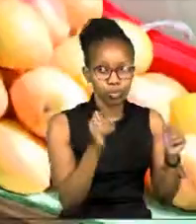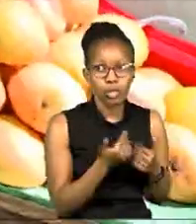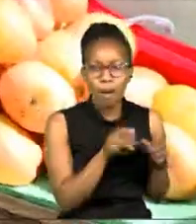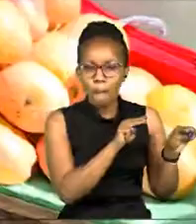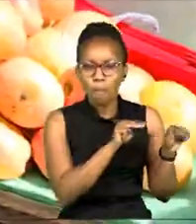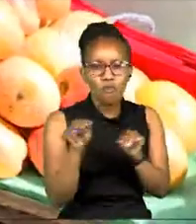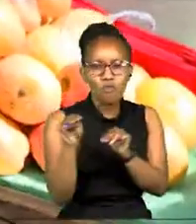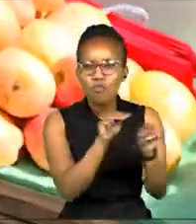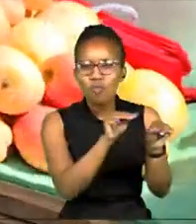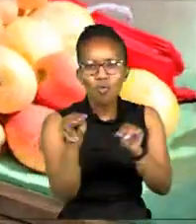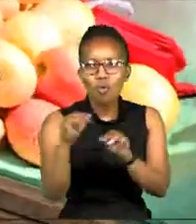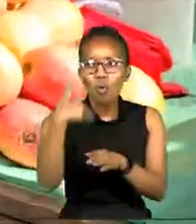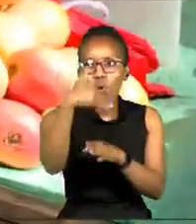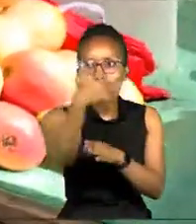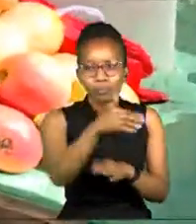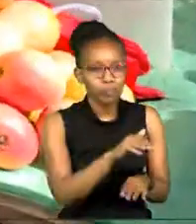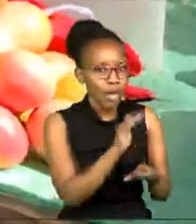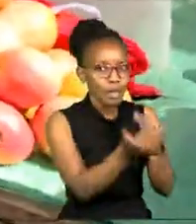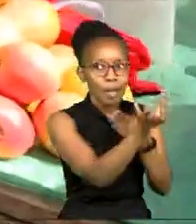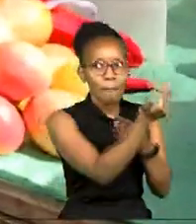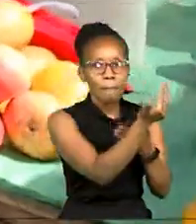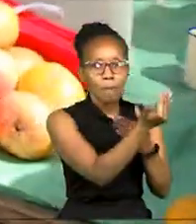Wanahamisha. Naleta ya asubuhi.